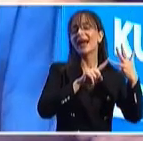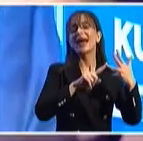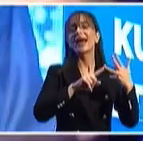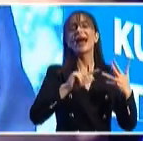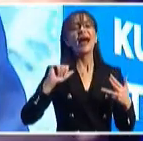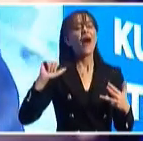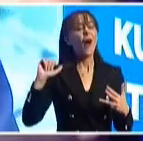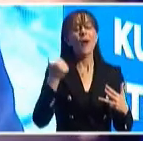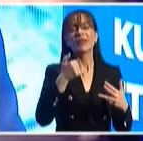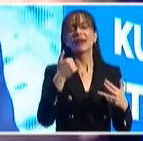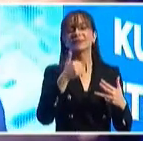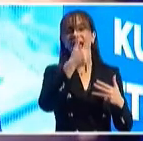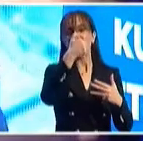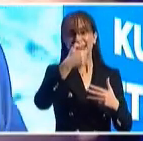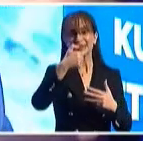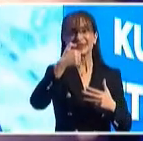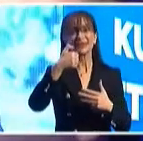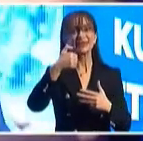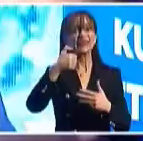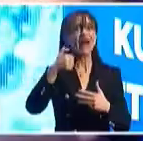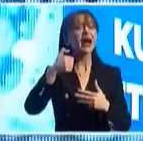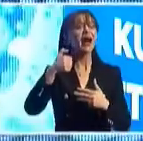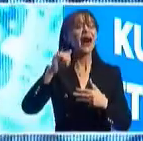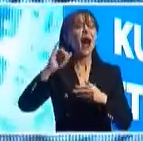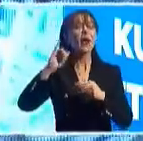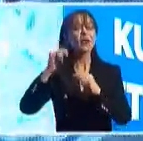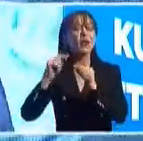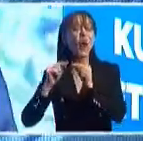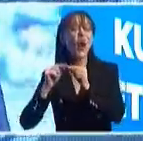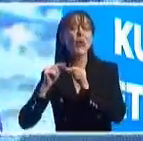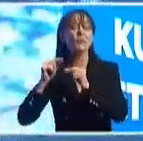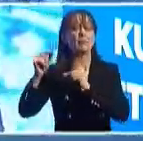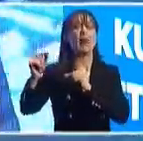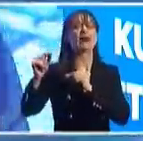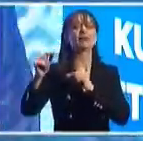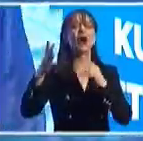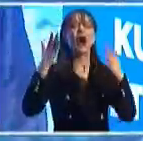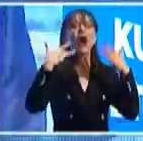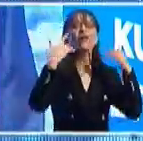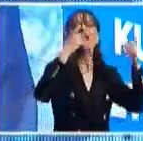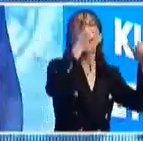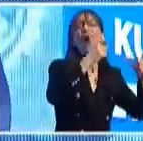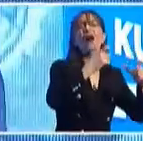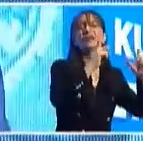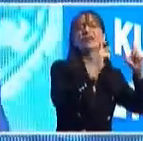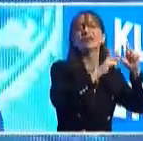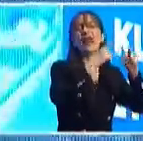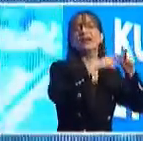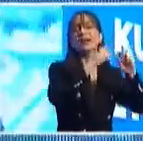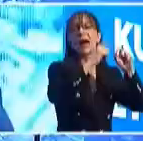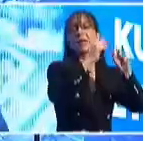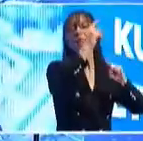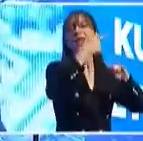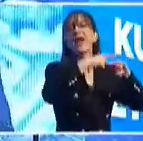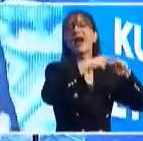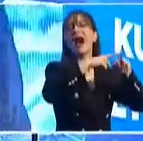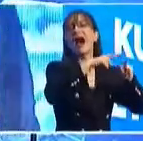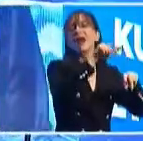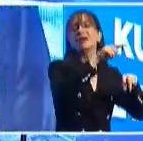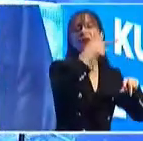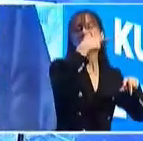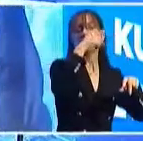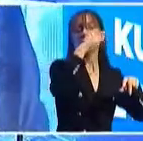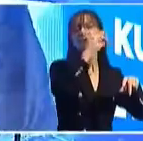tanesi 6 kilometrelik Sabiha Gökçen Kurtköy metro hattımız. Ve burada Kartal,